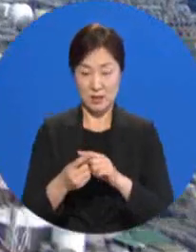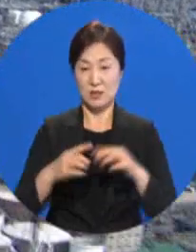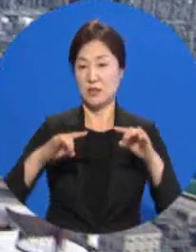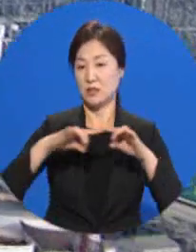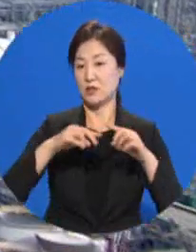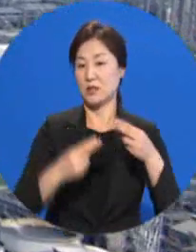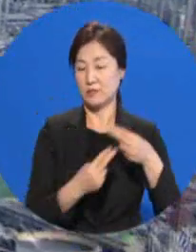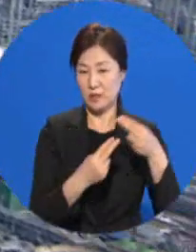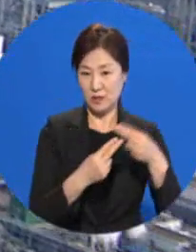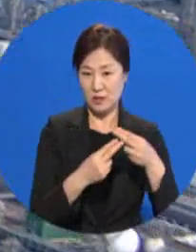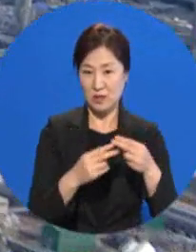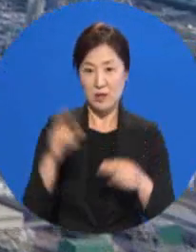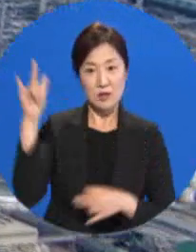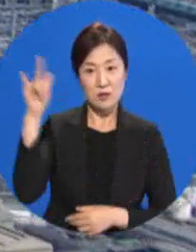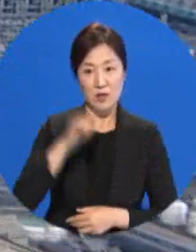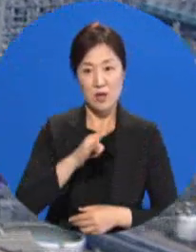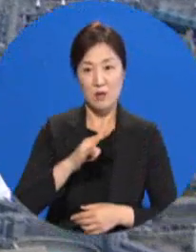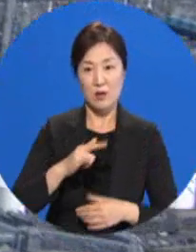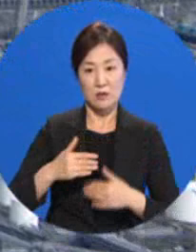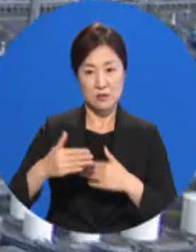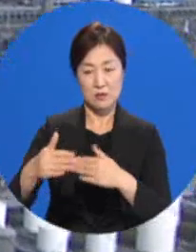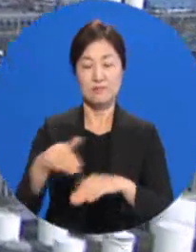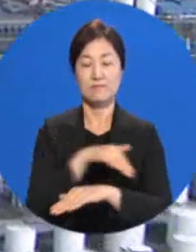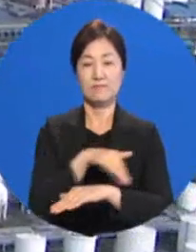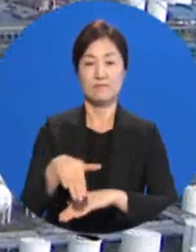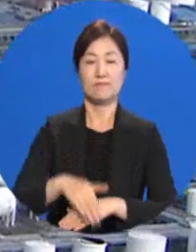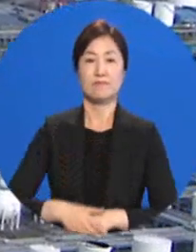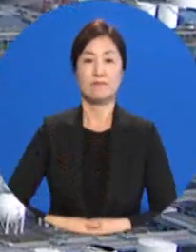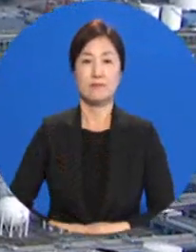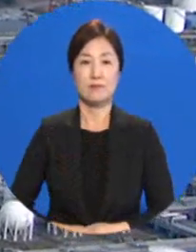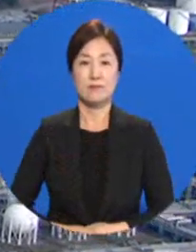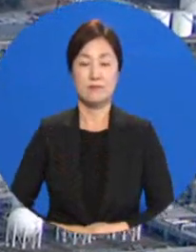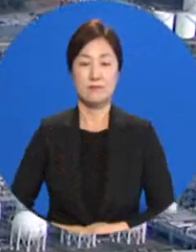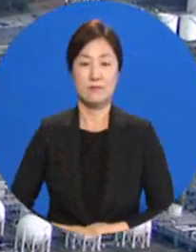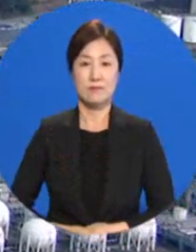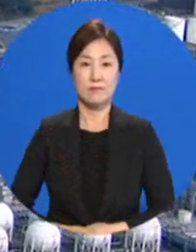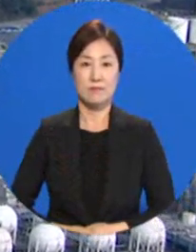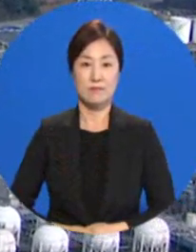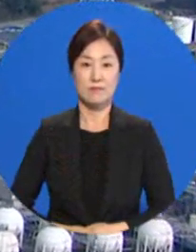전략 사업 추진에 더욱 속도를 낼 계획입니다. MBC 뉴스 문형철입니다.